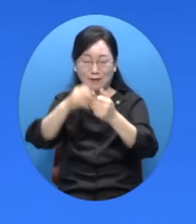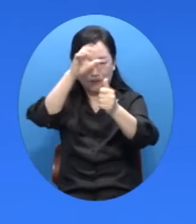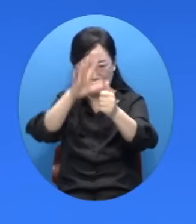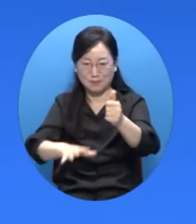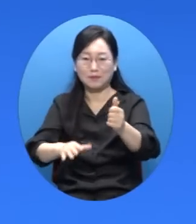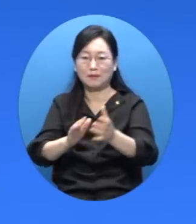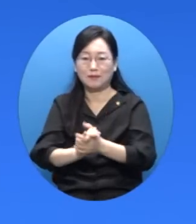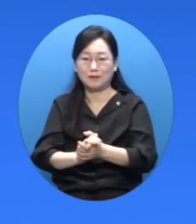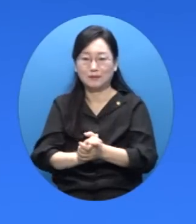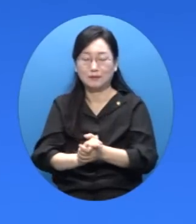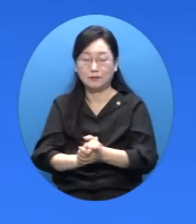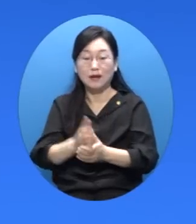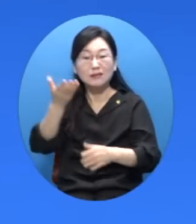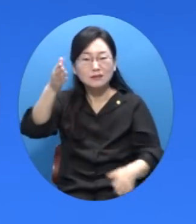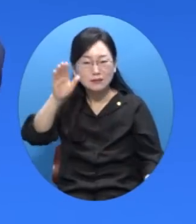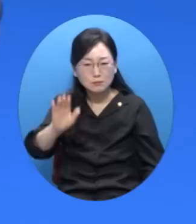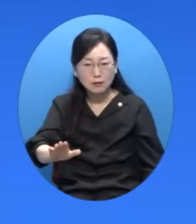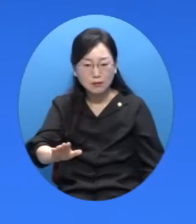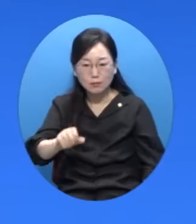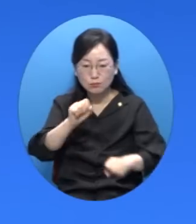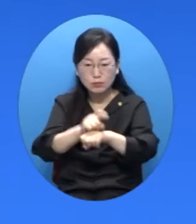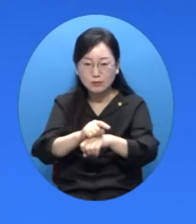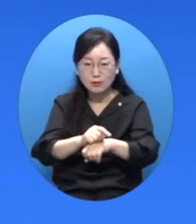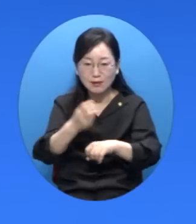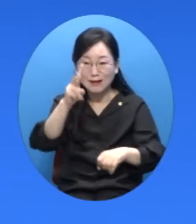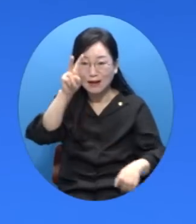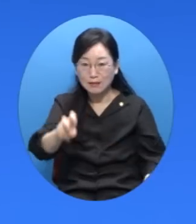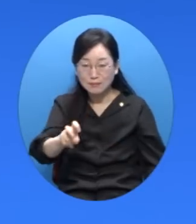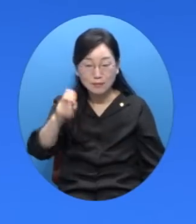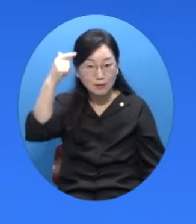그런데 이미 암이 뇌를